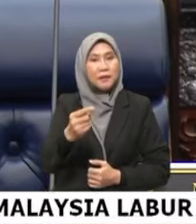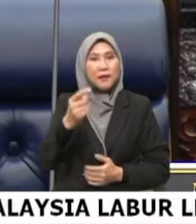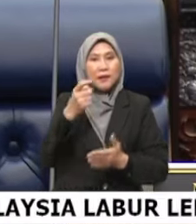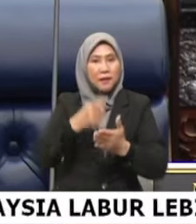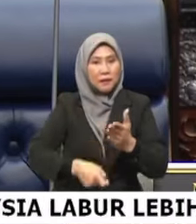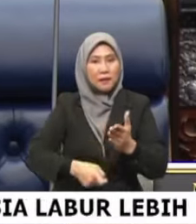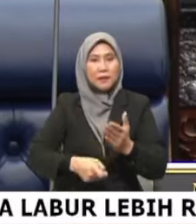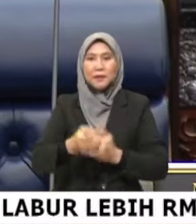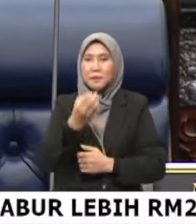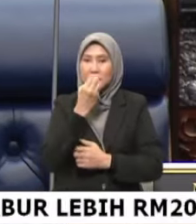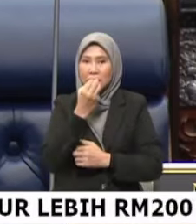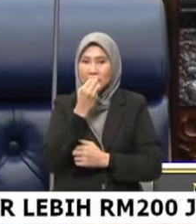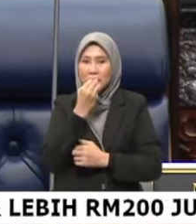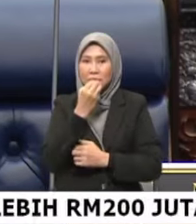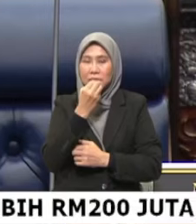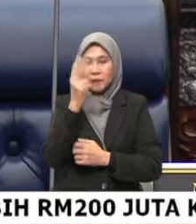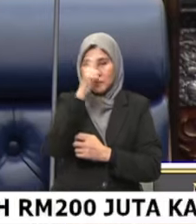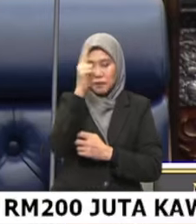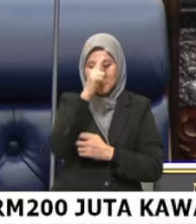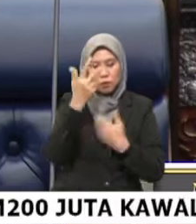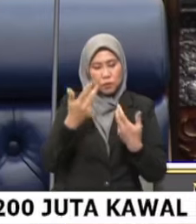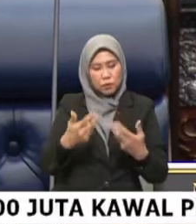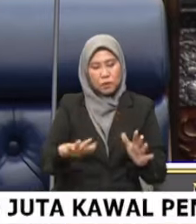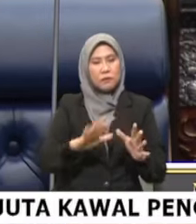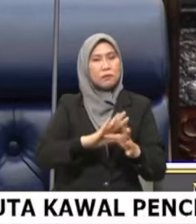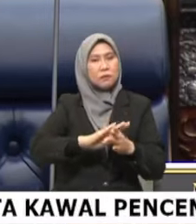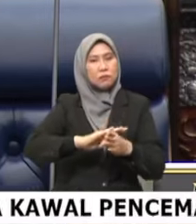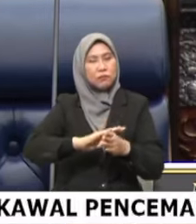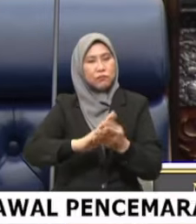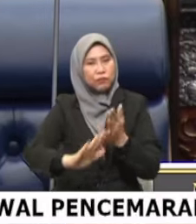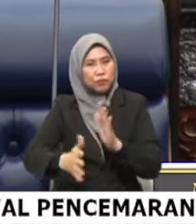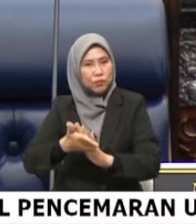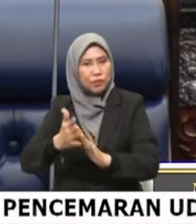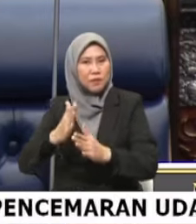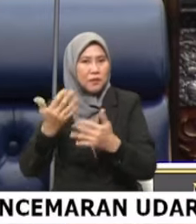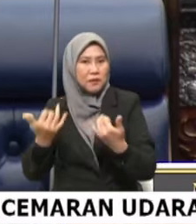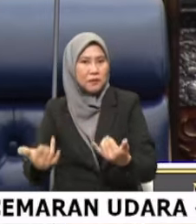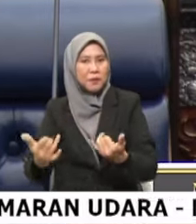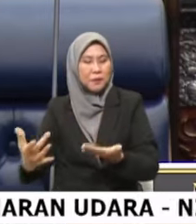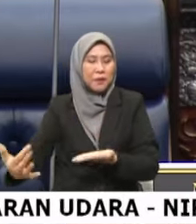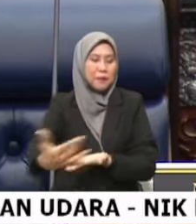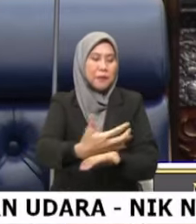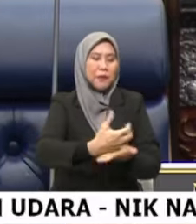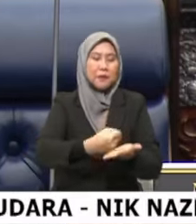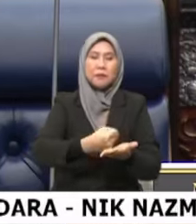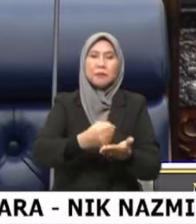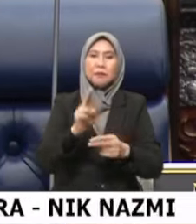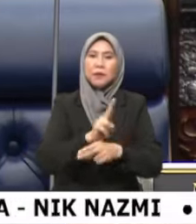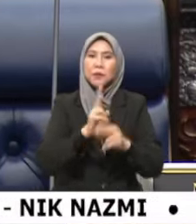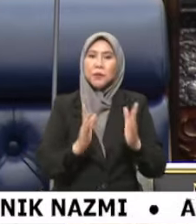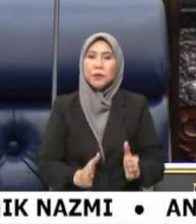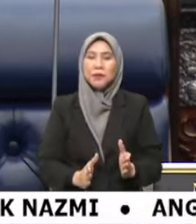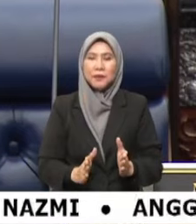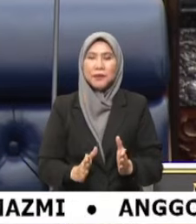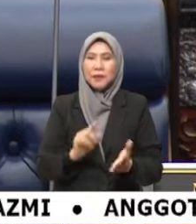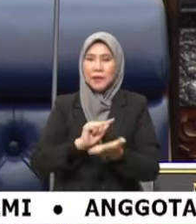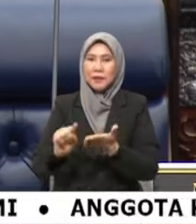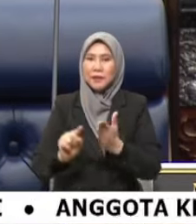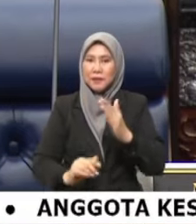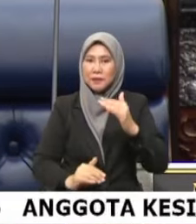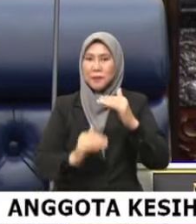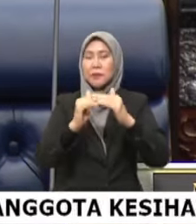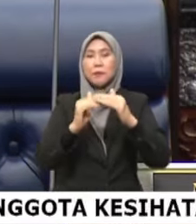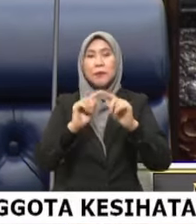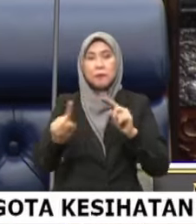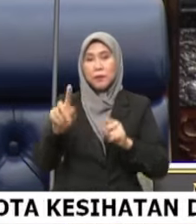harga makanan tadi, kerajaan telah selesaikan melalui pelbagai cara pendapatan pengguna gaji minima, tapi kerajaan Umat